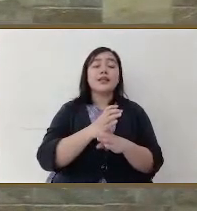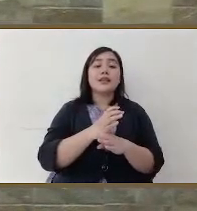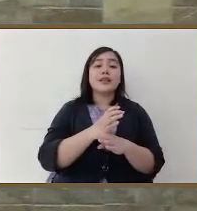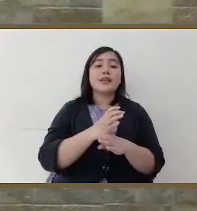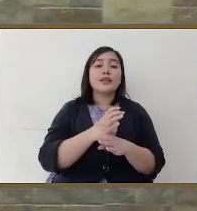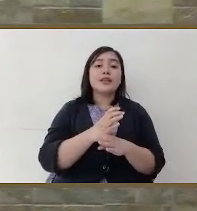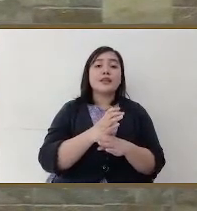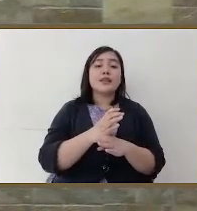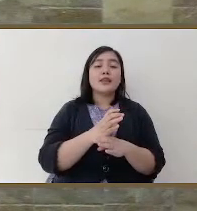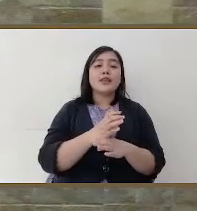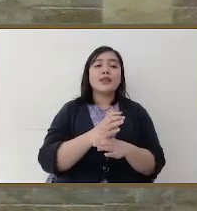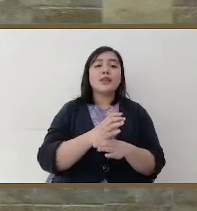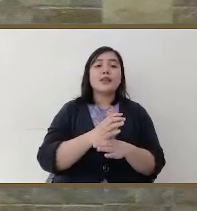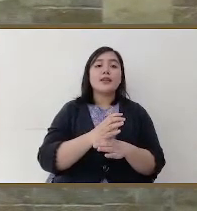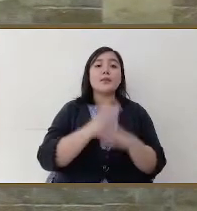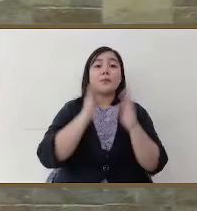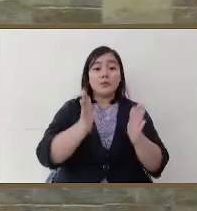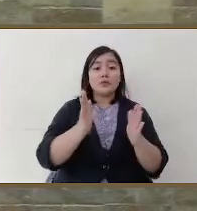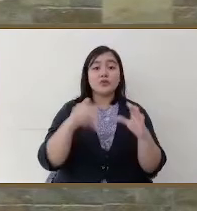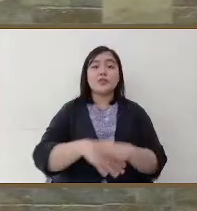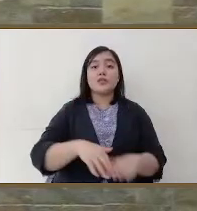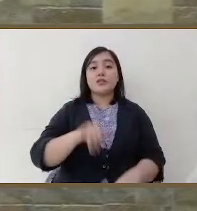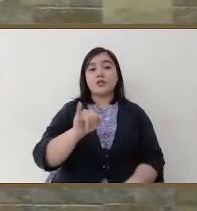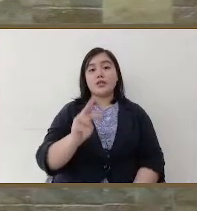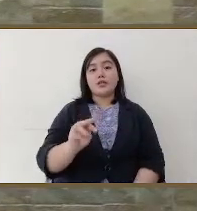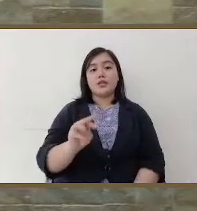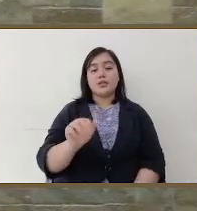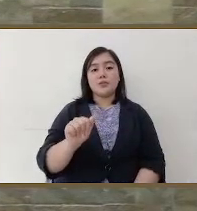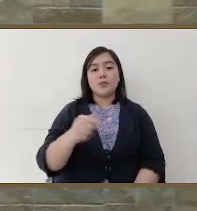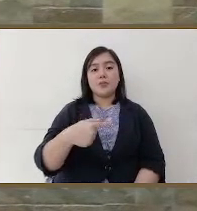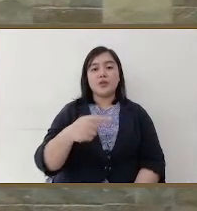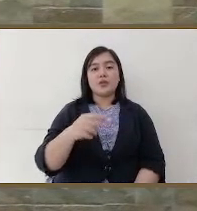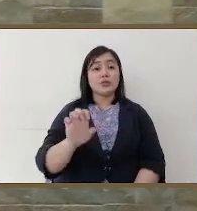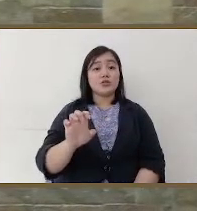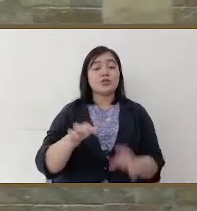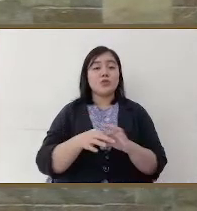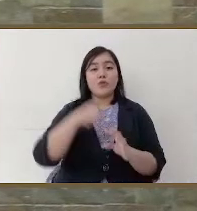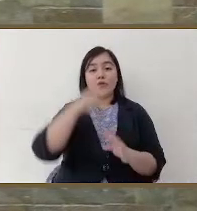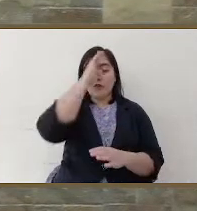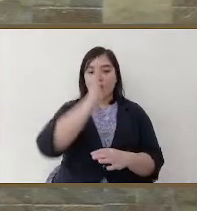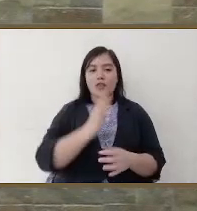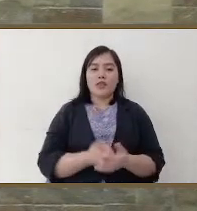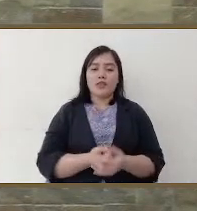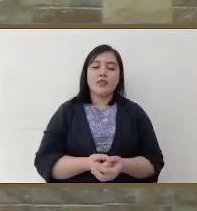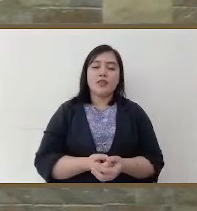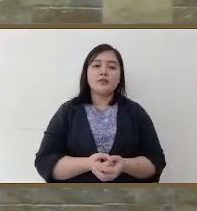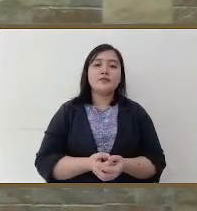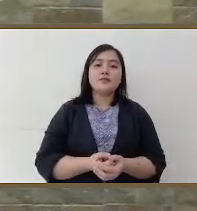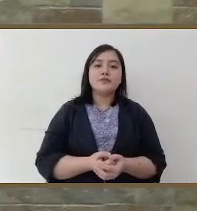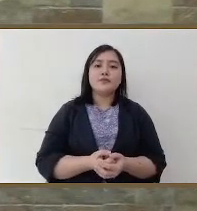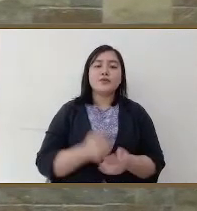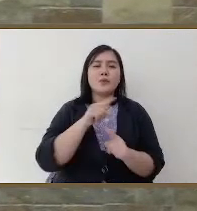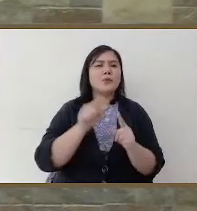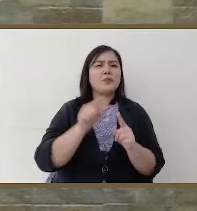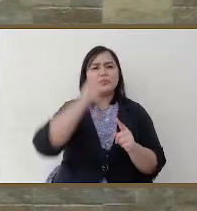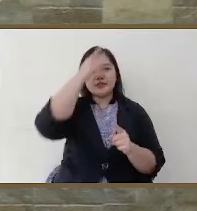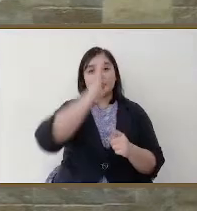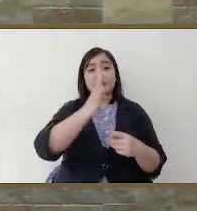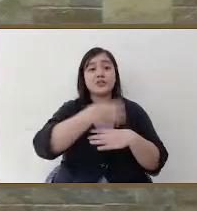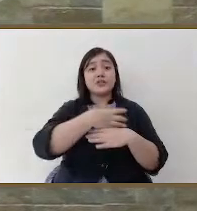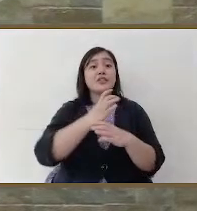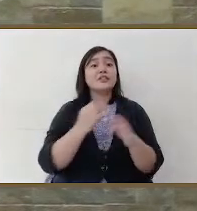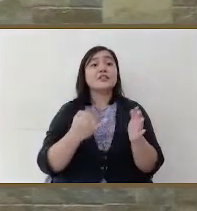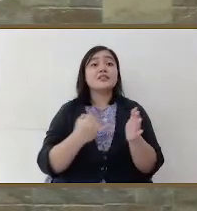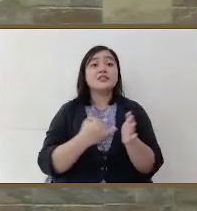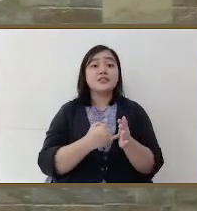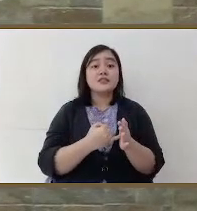image of God. You see? And then, pag nung nilikha niya ang tao na sa kanyang imahin, magpapatuloy po yan ang isang imahin.